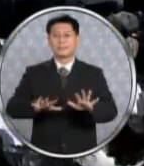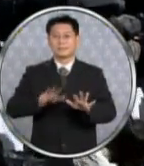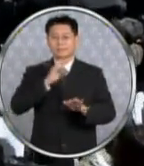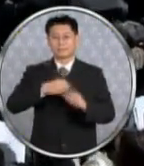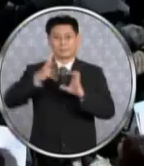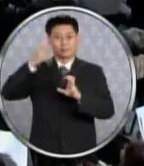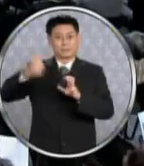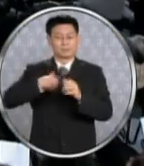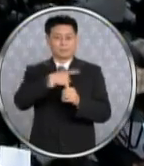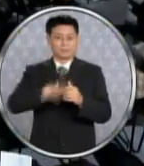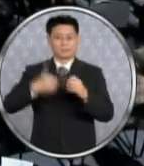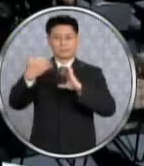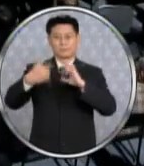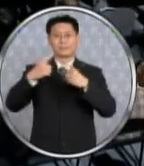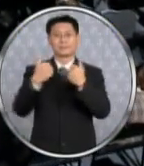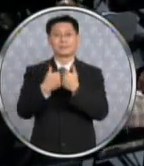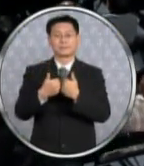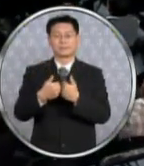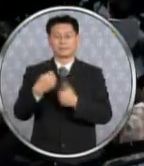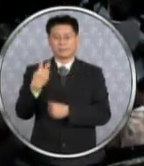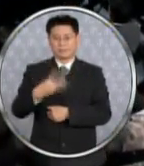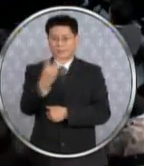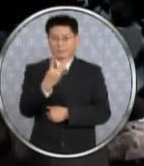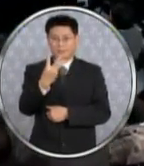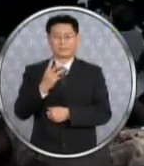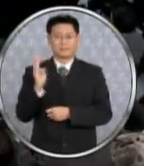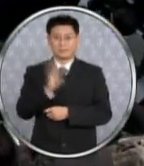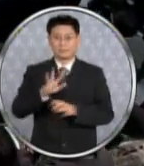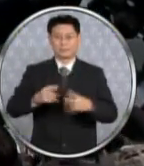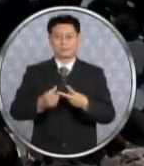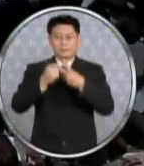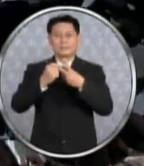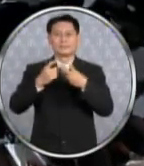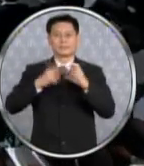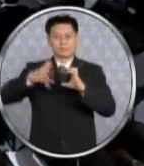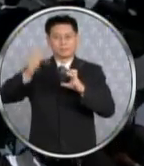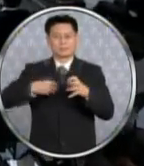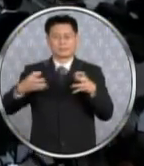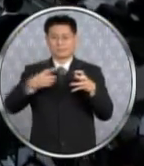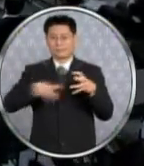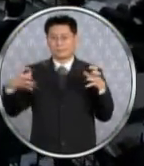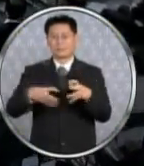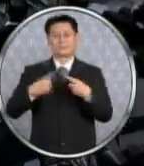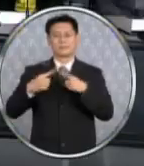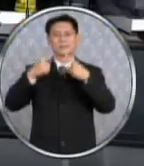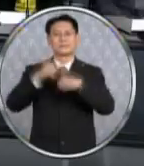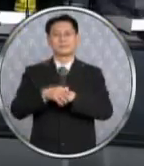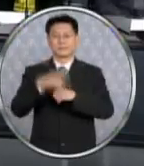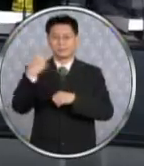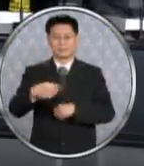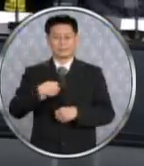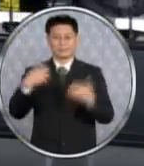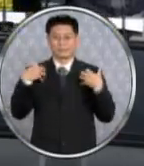是总统候选人的电视辩论，也是三位总统候选人第二次同台进行辩论。此外，